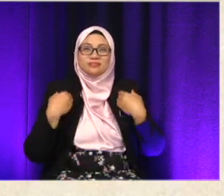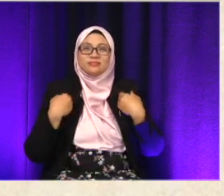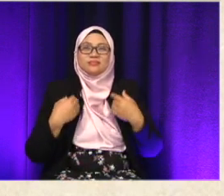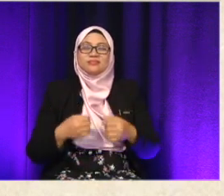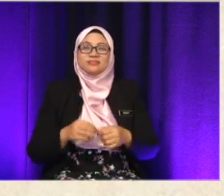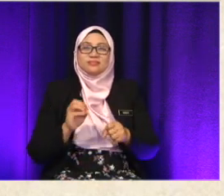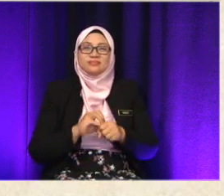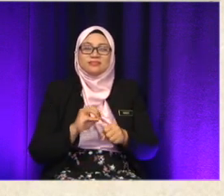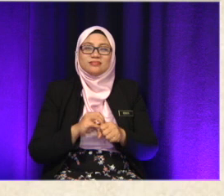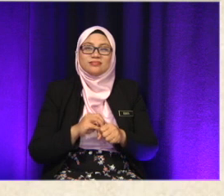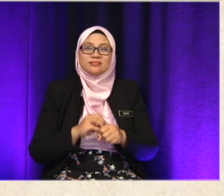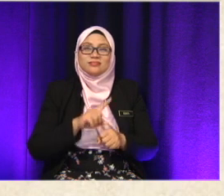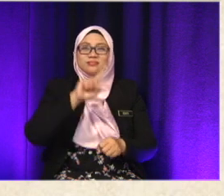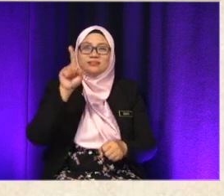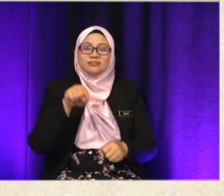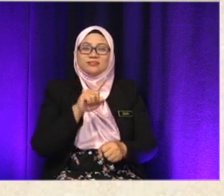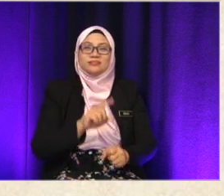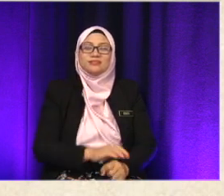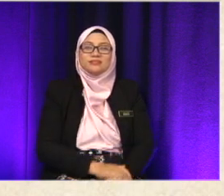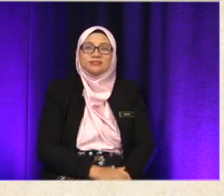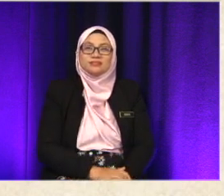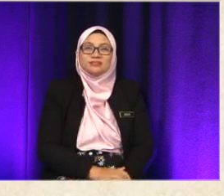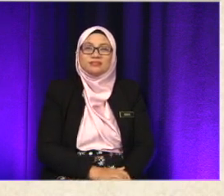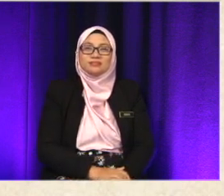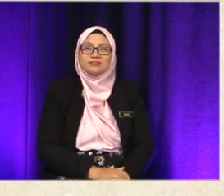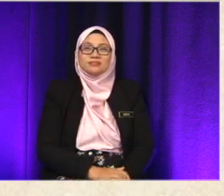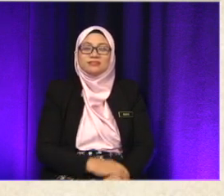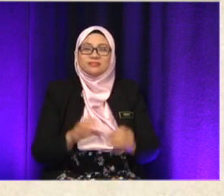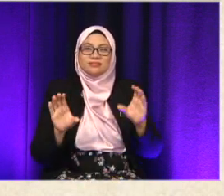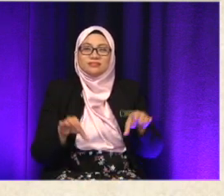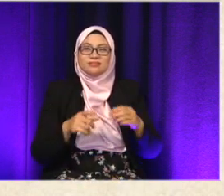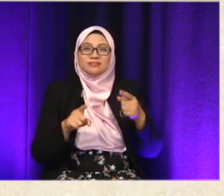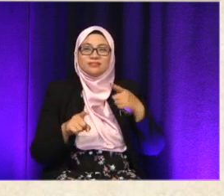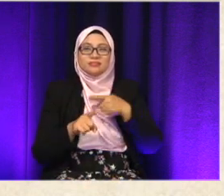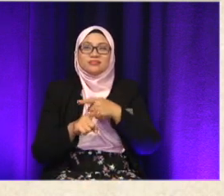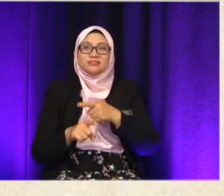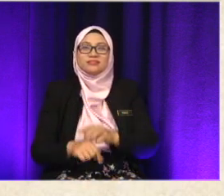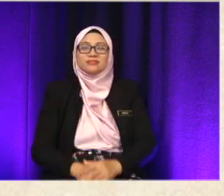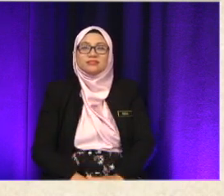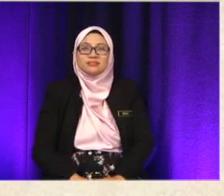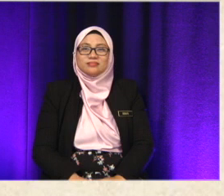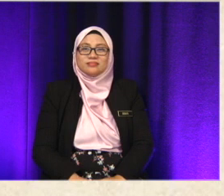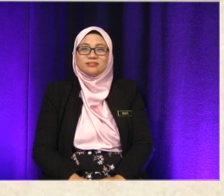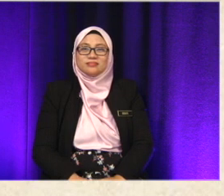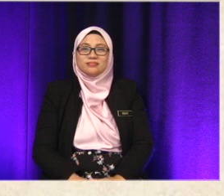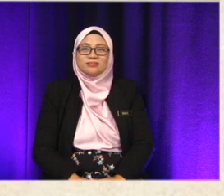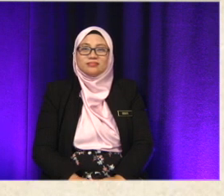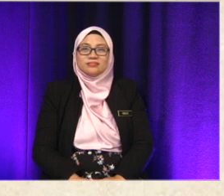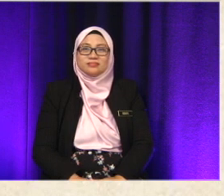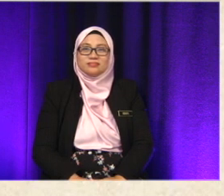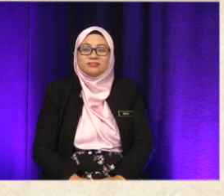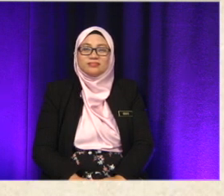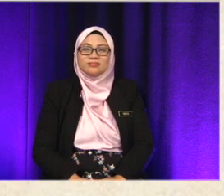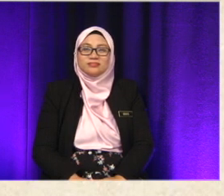cikgu bulat. Okey. Dia ni cikgu buat anak panah main sini sikit. Duduk dia kat